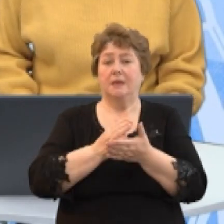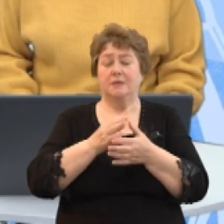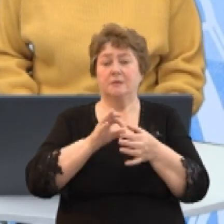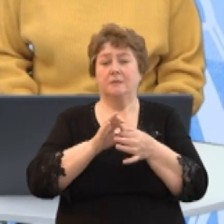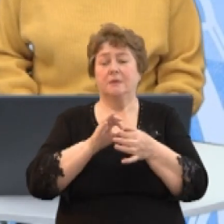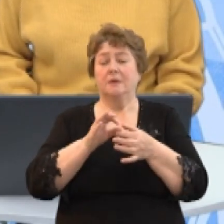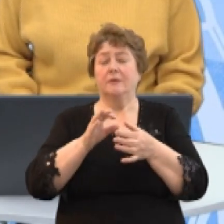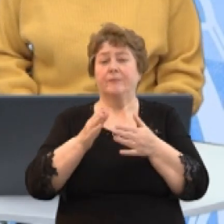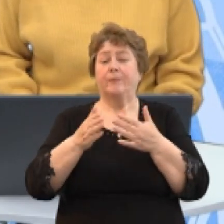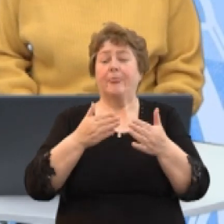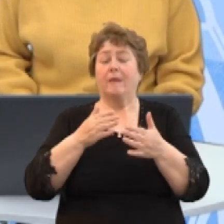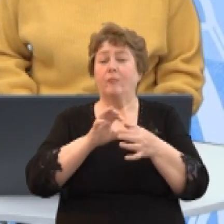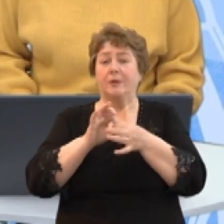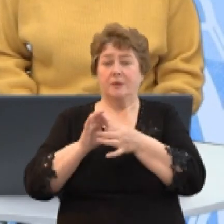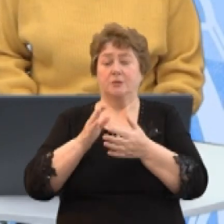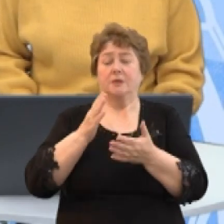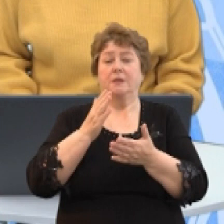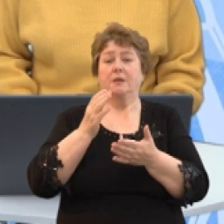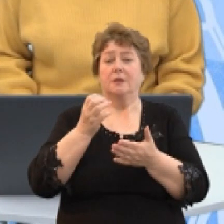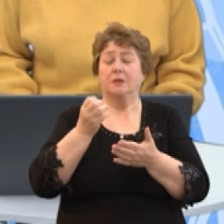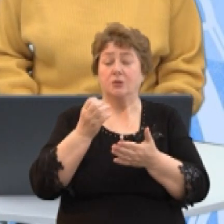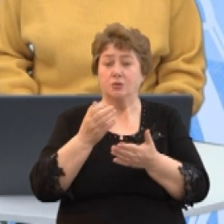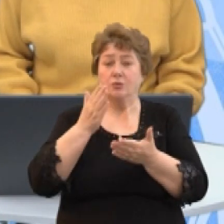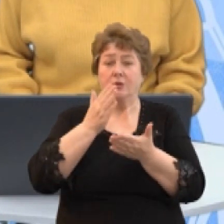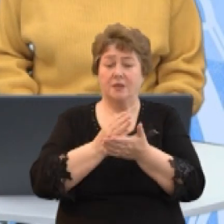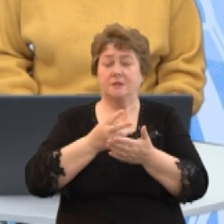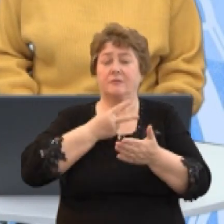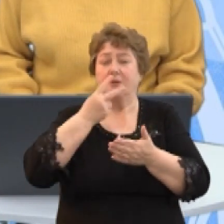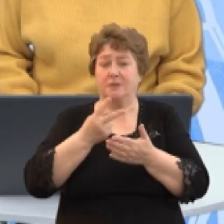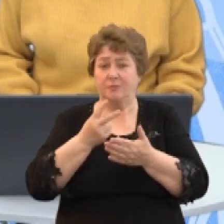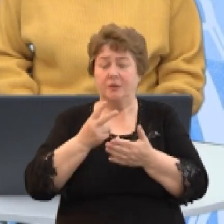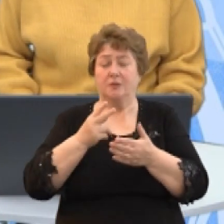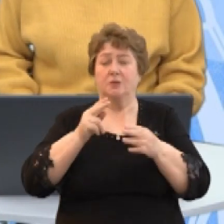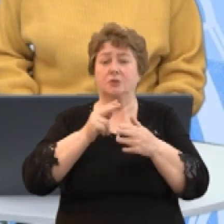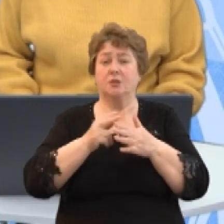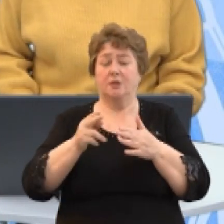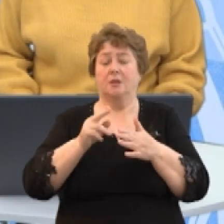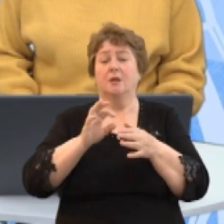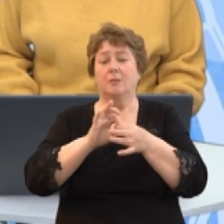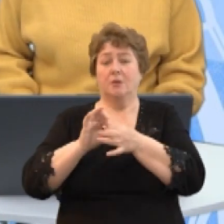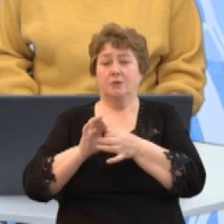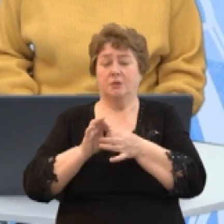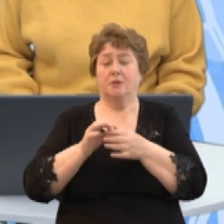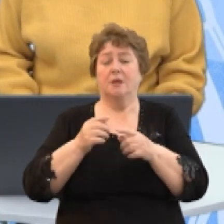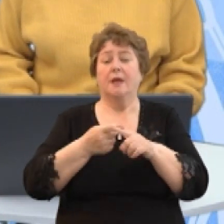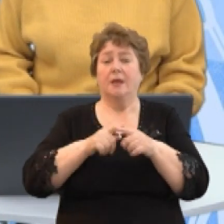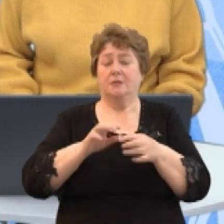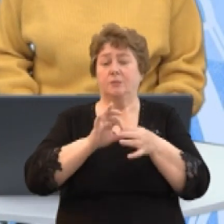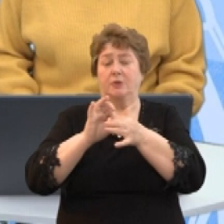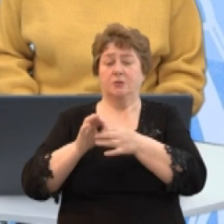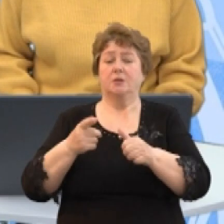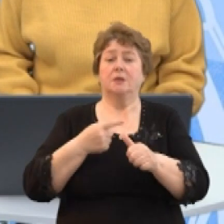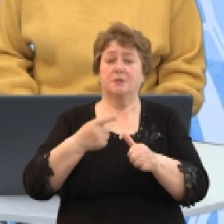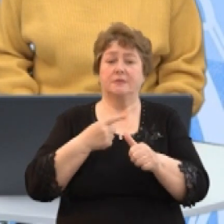кроме главных членов есть еще и второстепенные члены предложения такие предложения называются